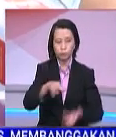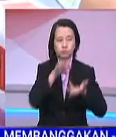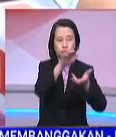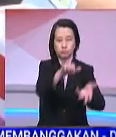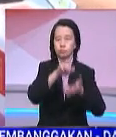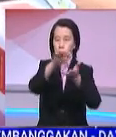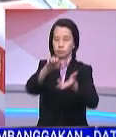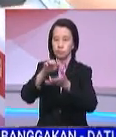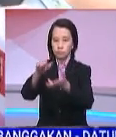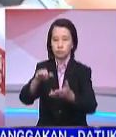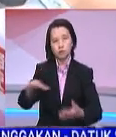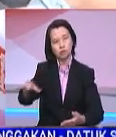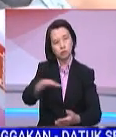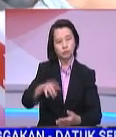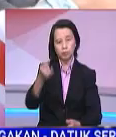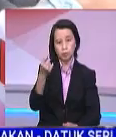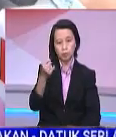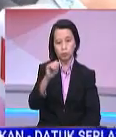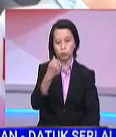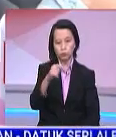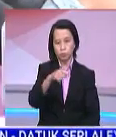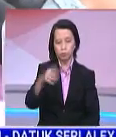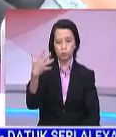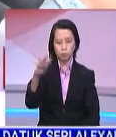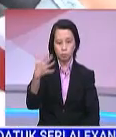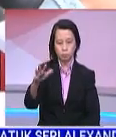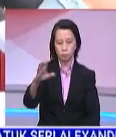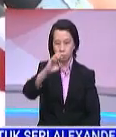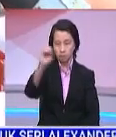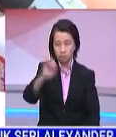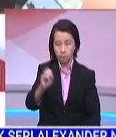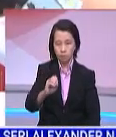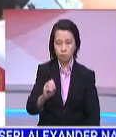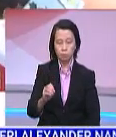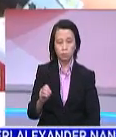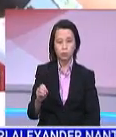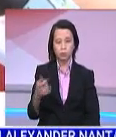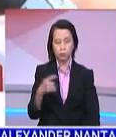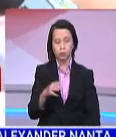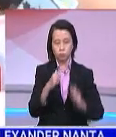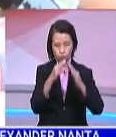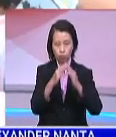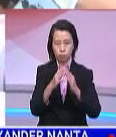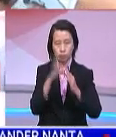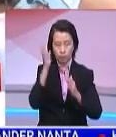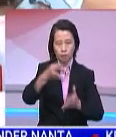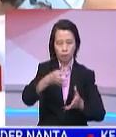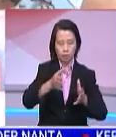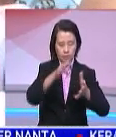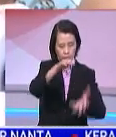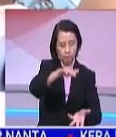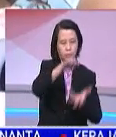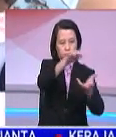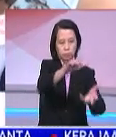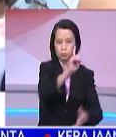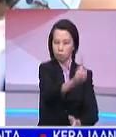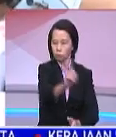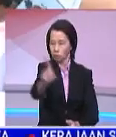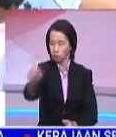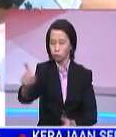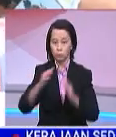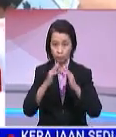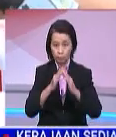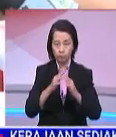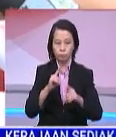Ibu ataupun lebih kurang 10 ke-15 beratus daripada pegangan rumah Hartono rumah Tetapi dia kayak